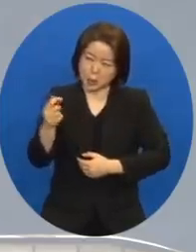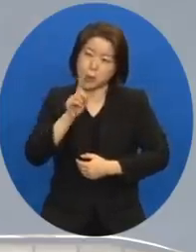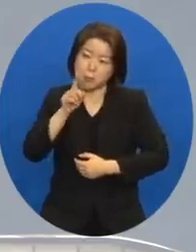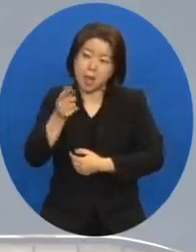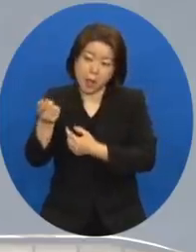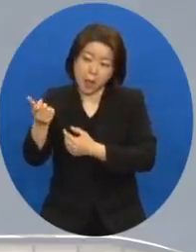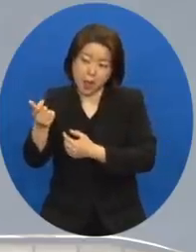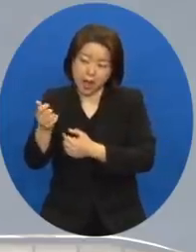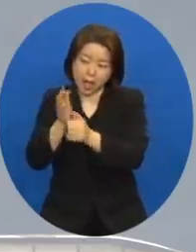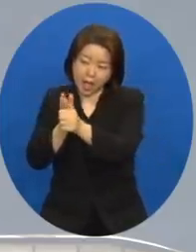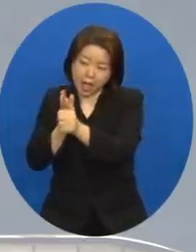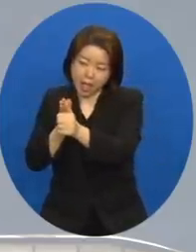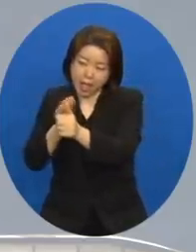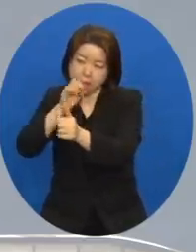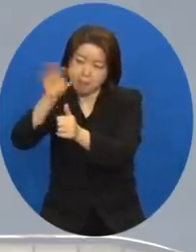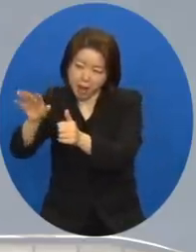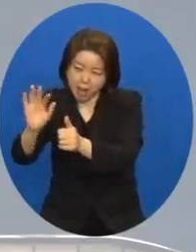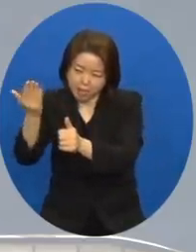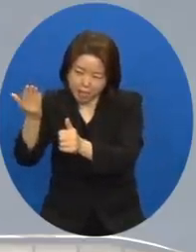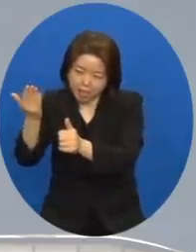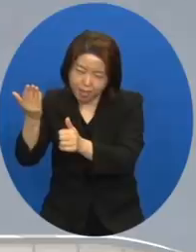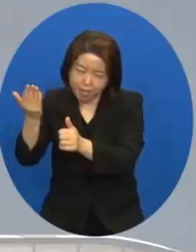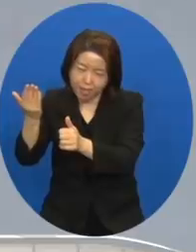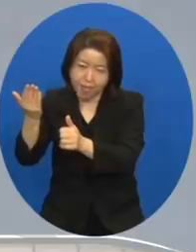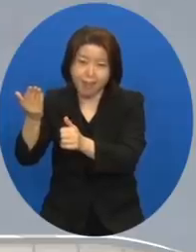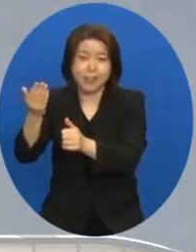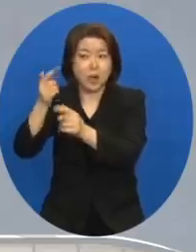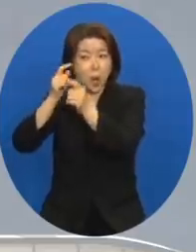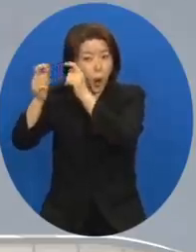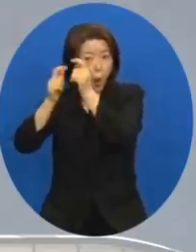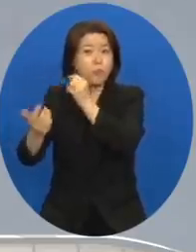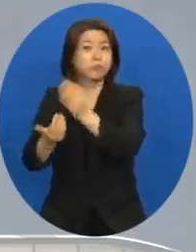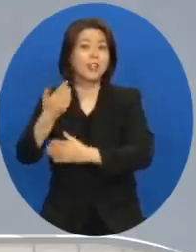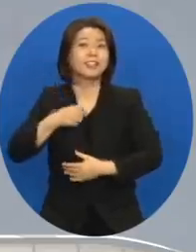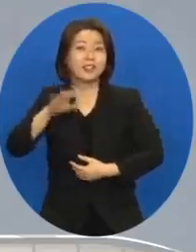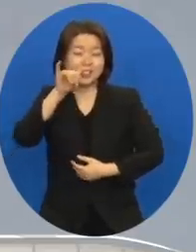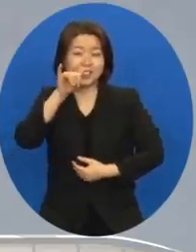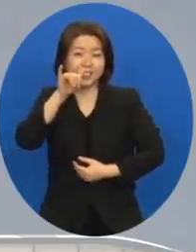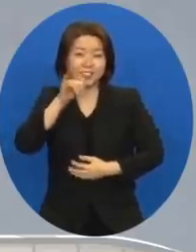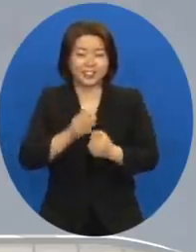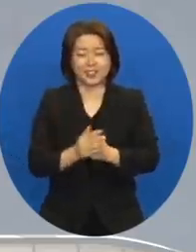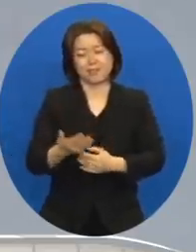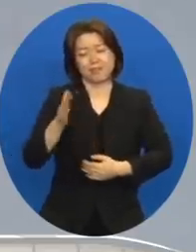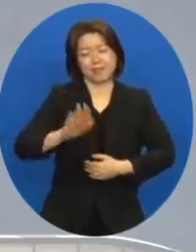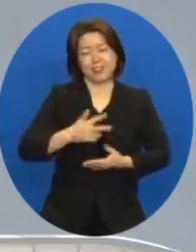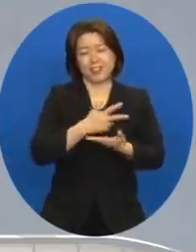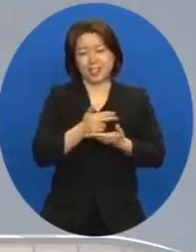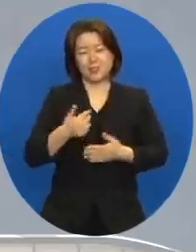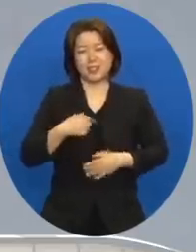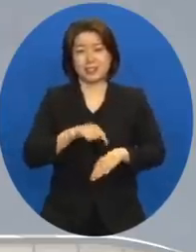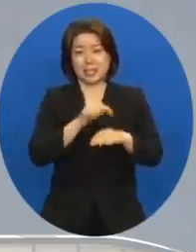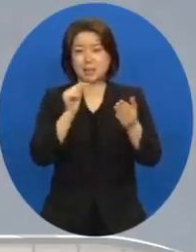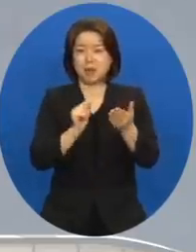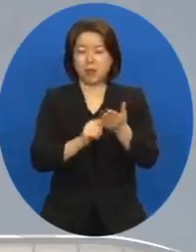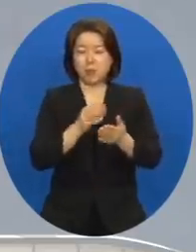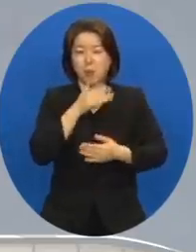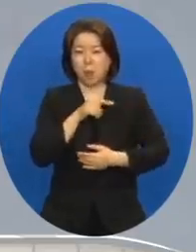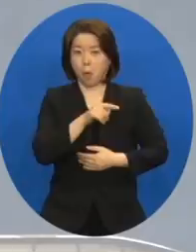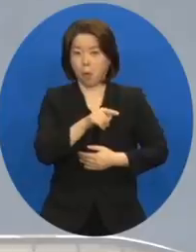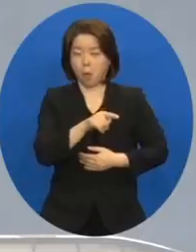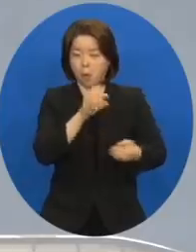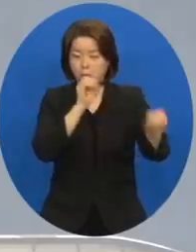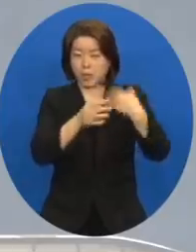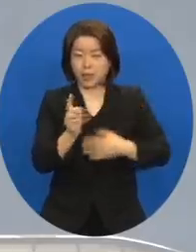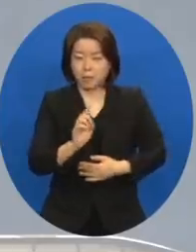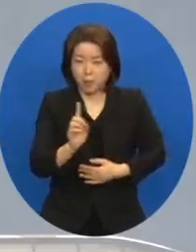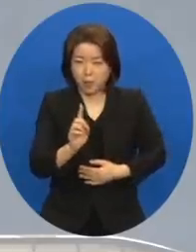하세요 이렇게 이야기를 해줘야 되나 그런 고민이 생기더라 근데 주님이 제 마음에 어 그렇게 응답하시는